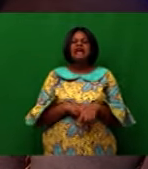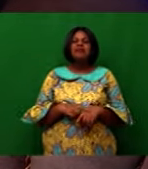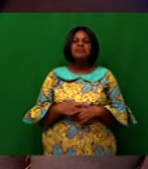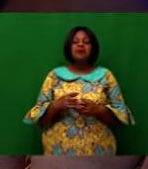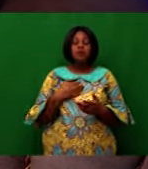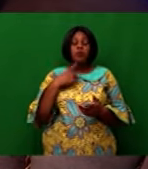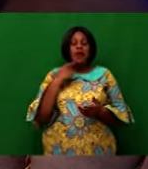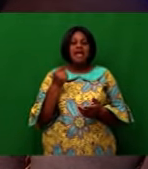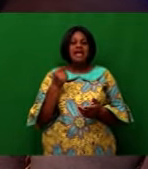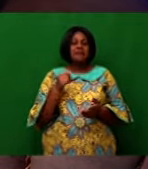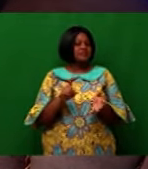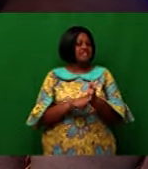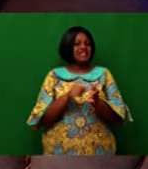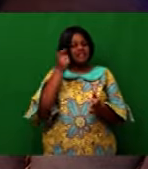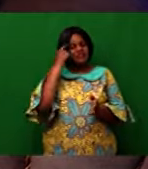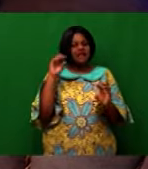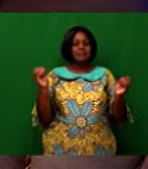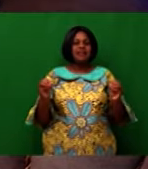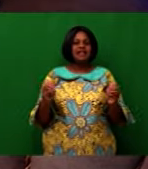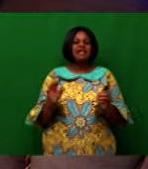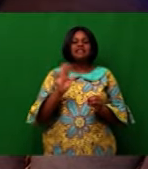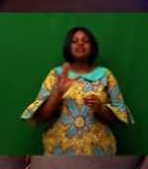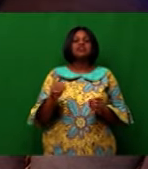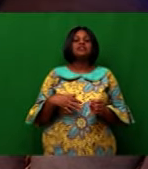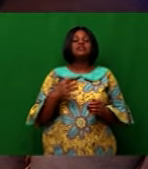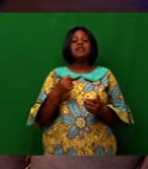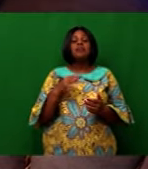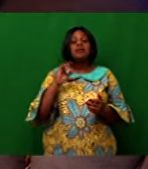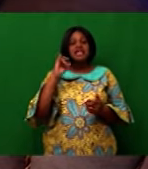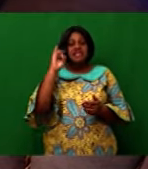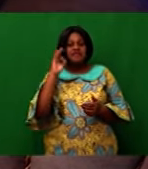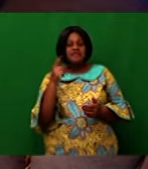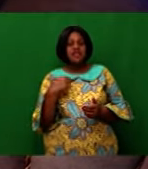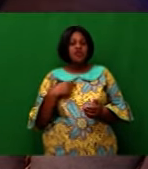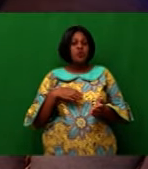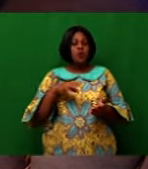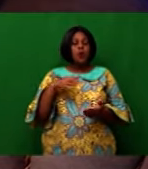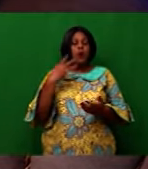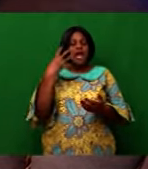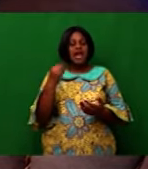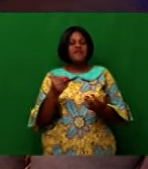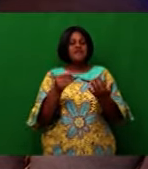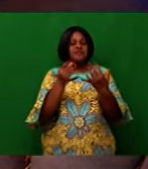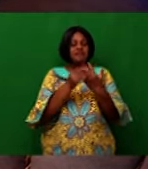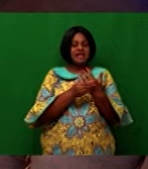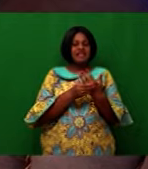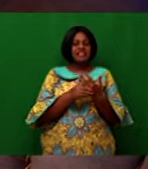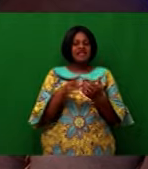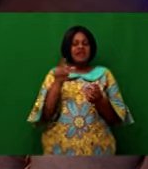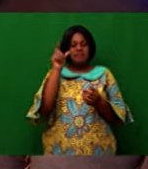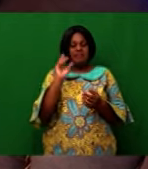hwakadzama zvimwe zvese izvi zvinozowedzerwa zvino mukaroorera munhu bonde kwakafuma asisari